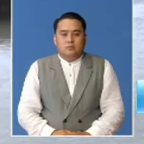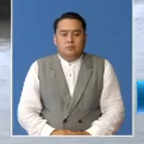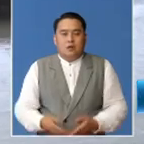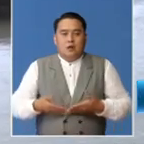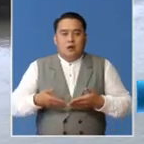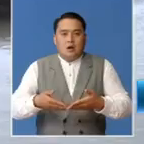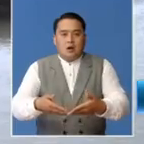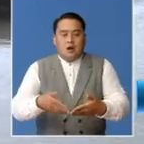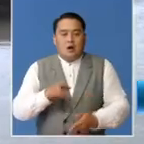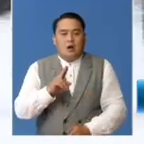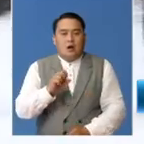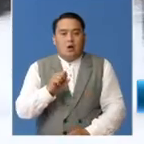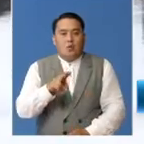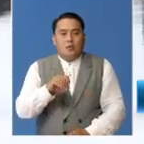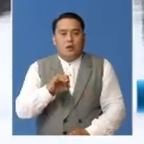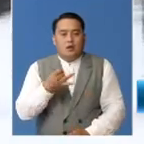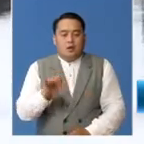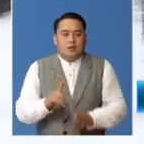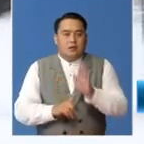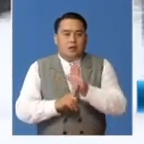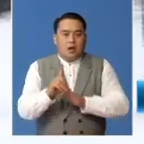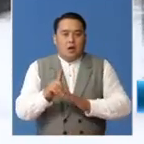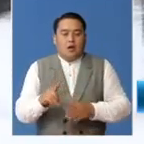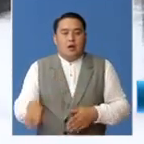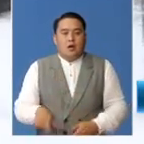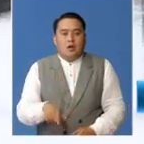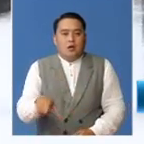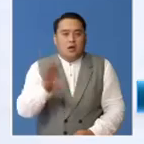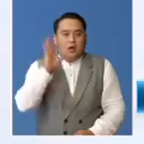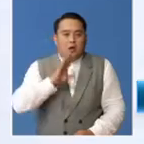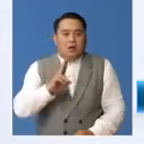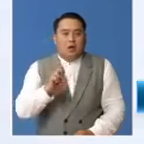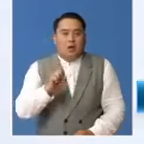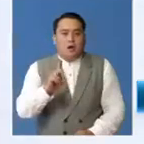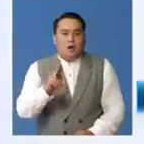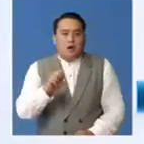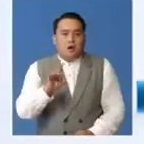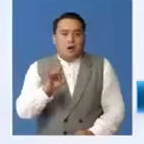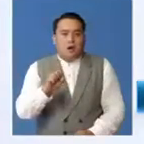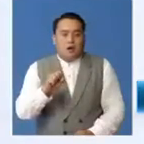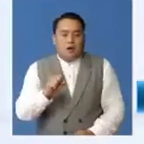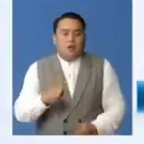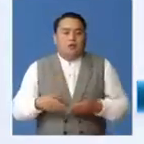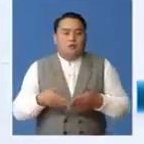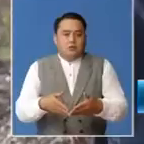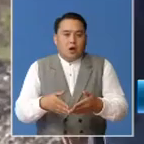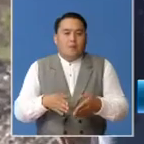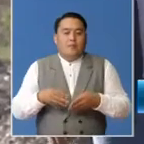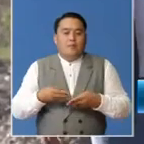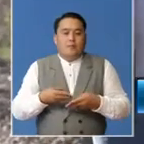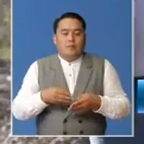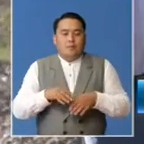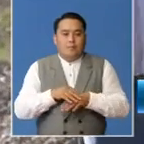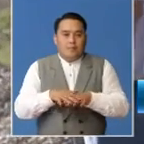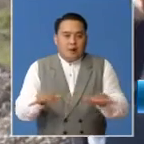Канал Кумтекей в Кигенском районе берет свое начало из реки Каркара. Раньше с помощью этой водной системы крестьяне орошали почти